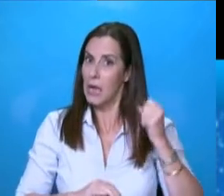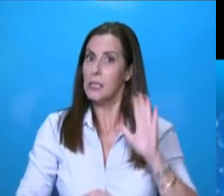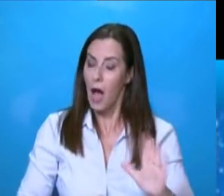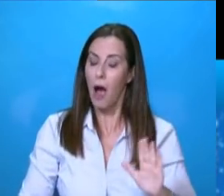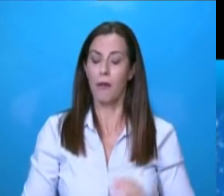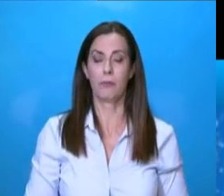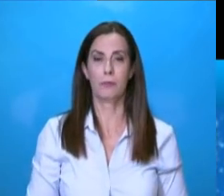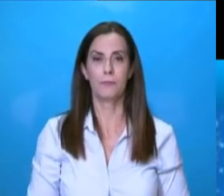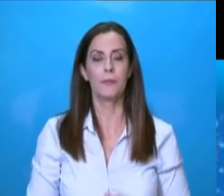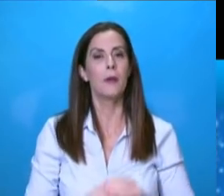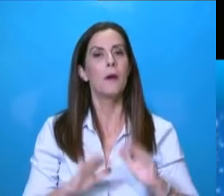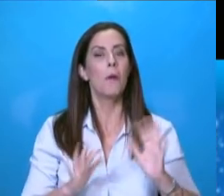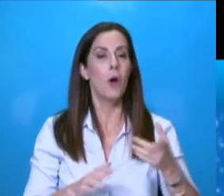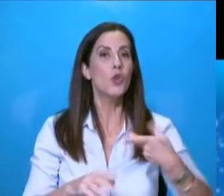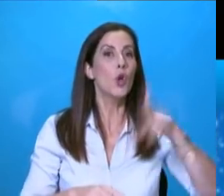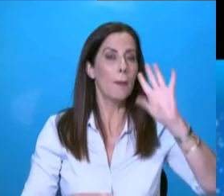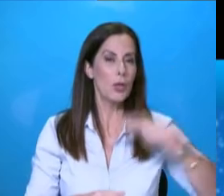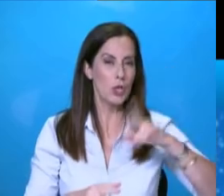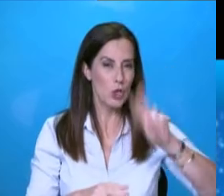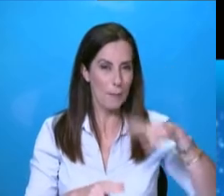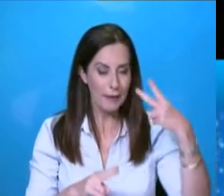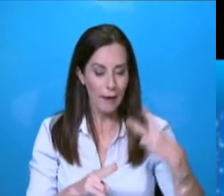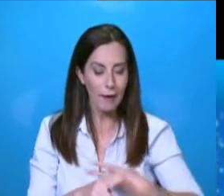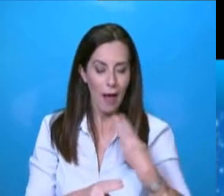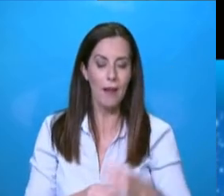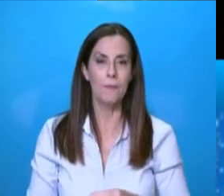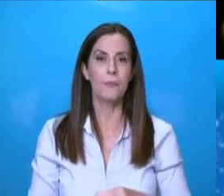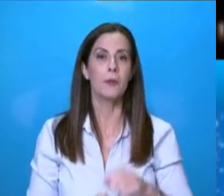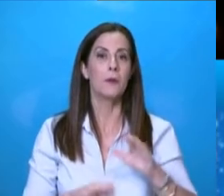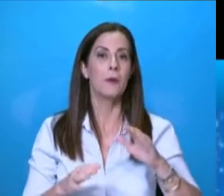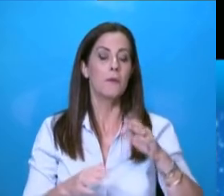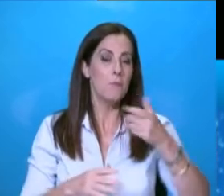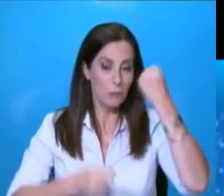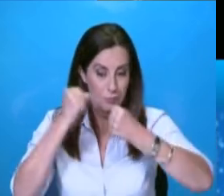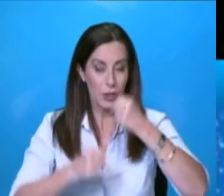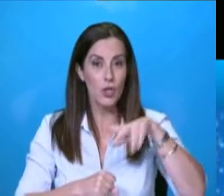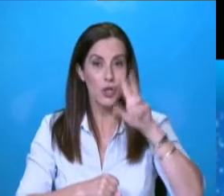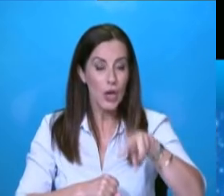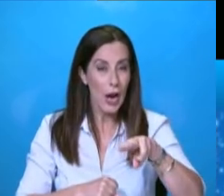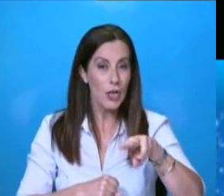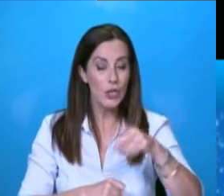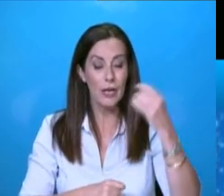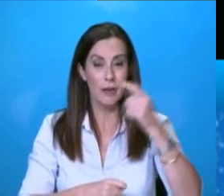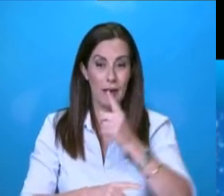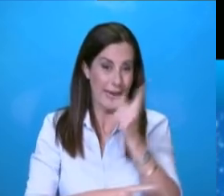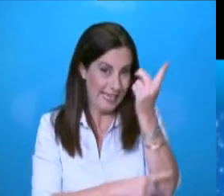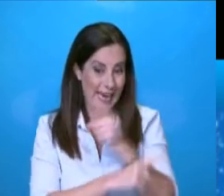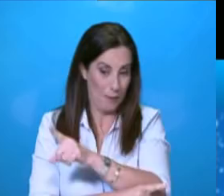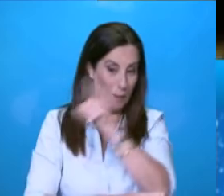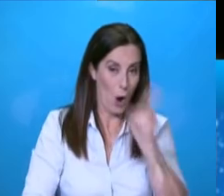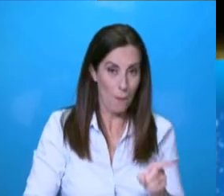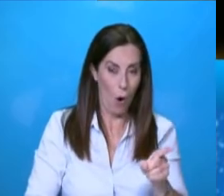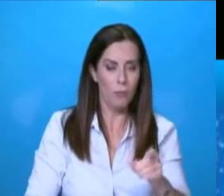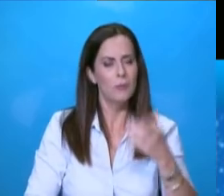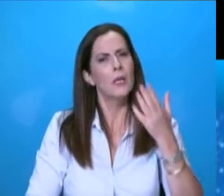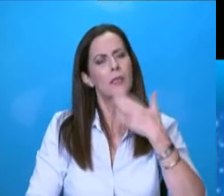דוריה, למה שאנחנו רואים כאן בשגרה. זאת אומרת, בין סבב לסבב, כשיש איזשהו ירי, ובדרך כלל תוקפים